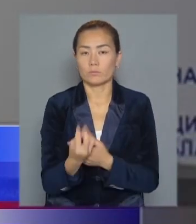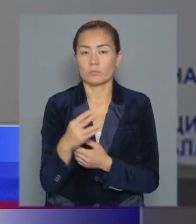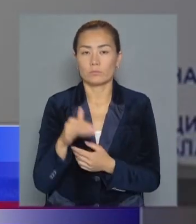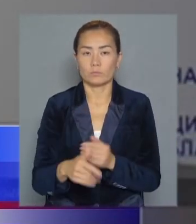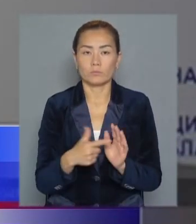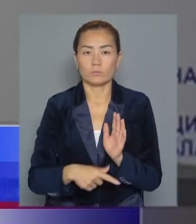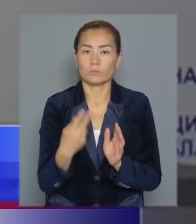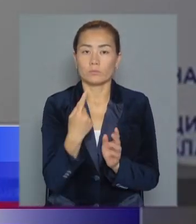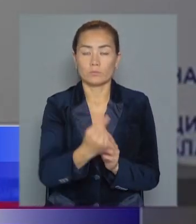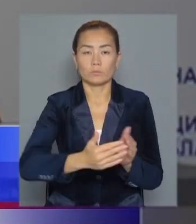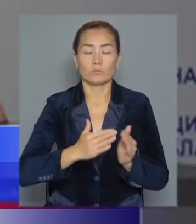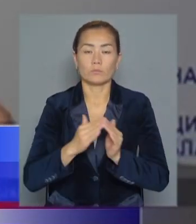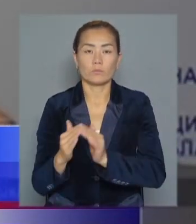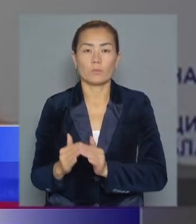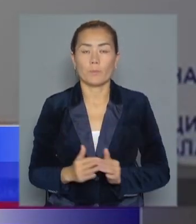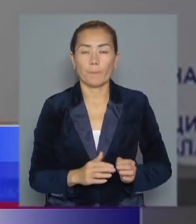13071 тұрғын үй